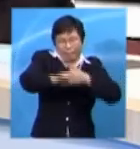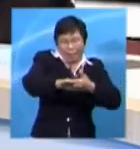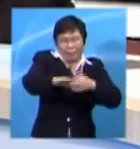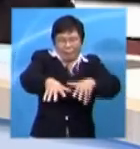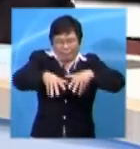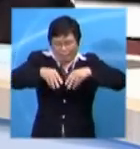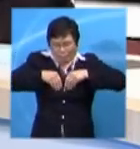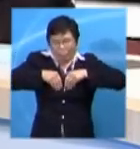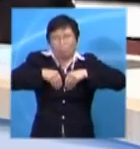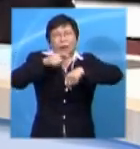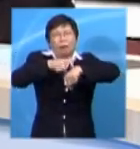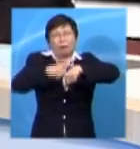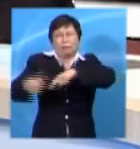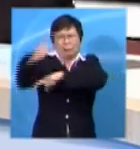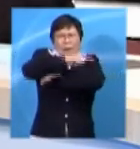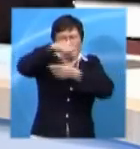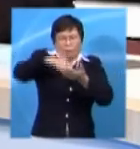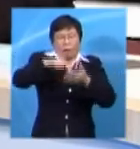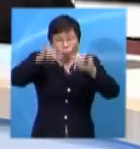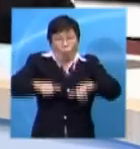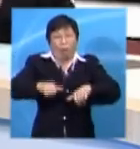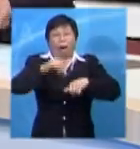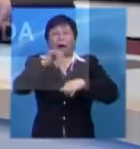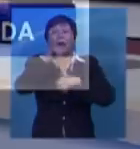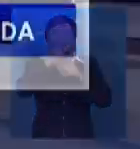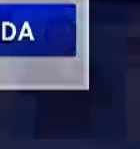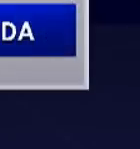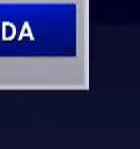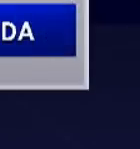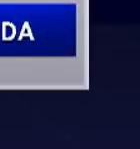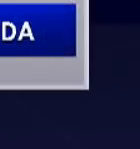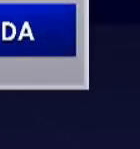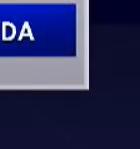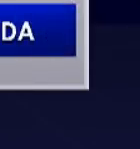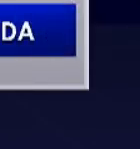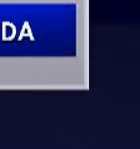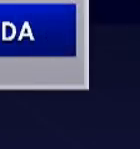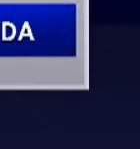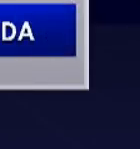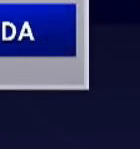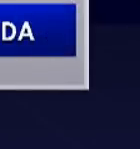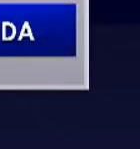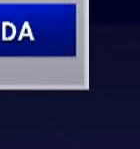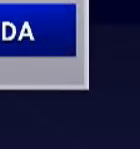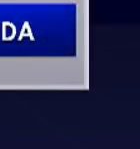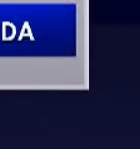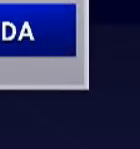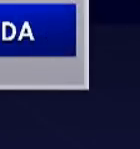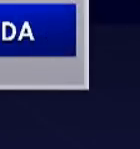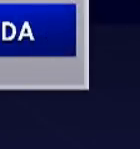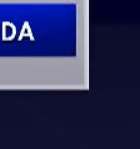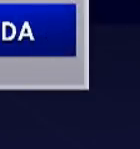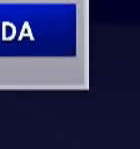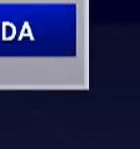diterima selewat-lewatnya hari ini. Jadi boleh Ivan laporkan perkembangan terbaru di sana untuk hari ini, Ivan?